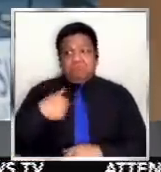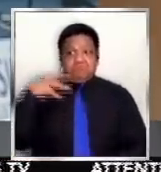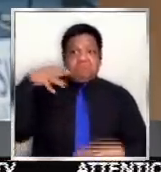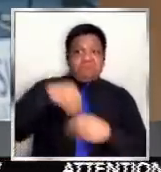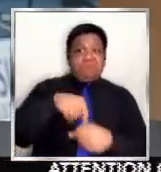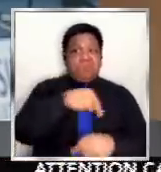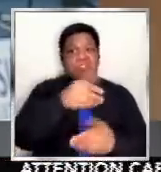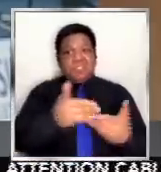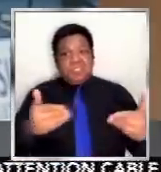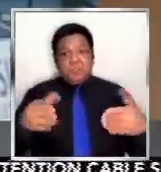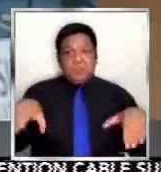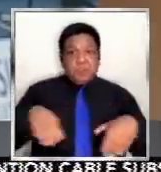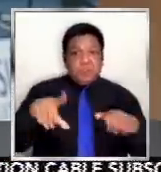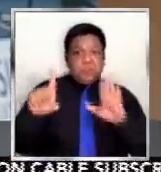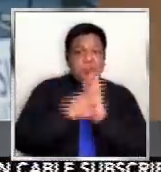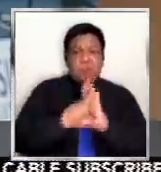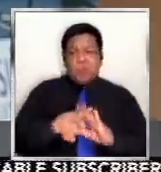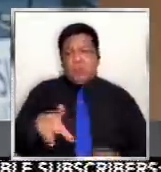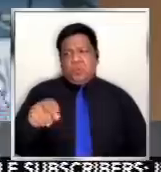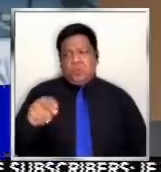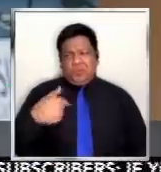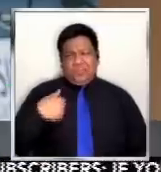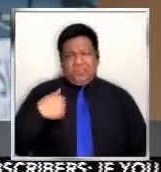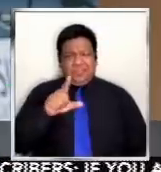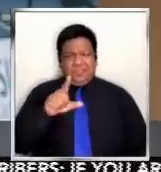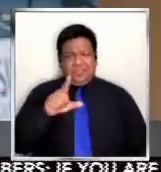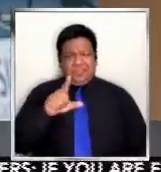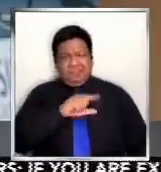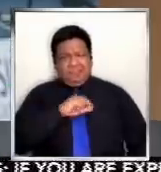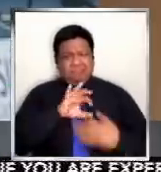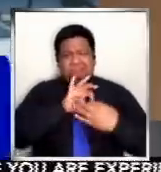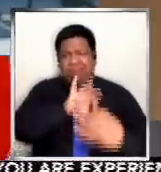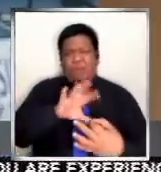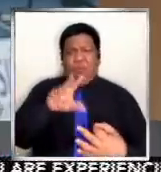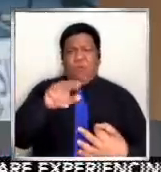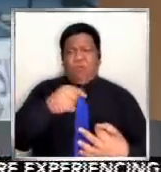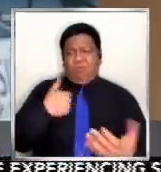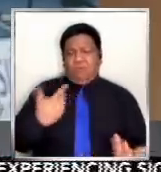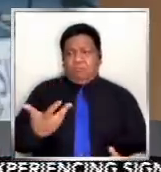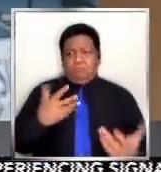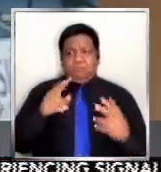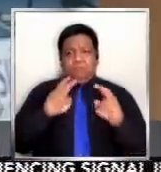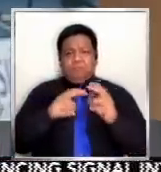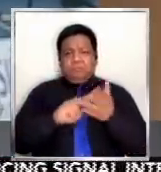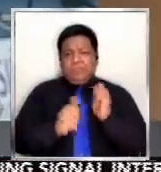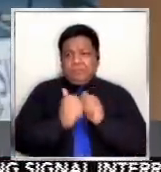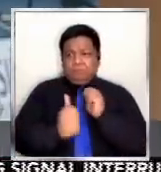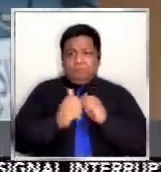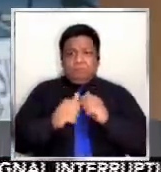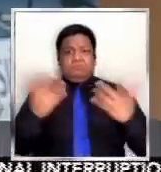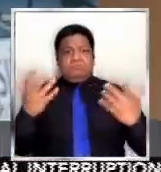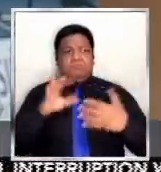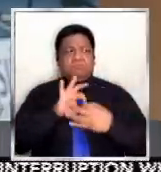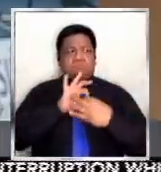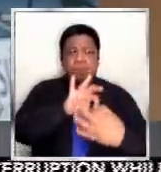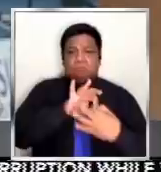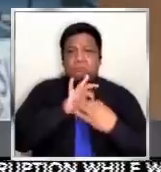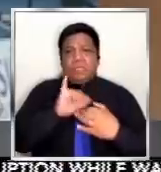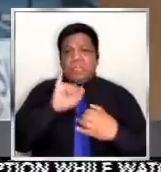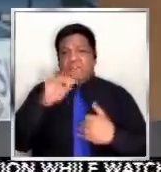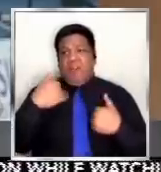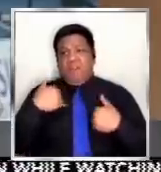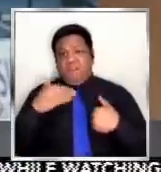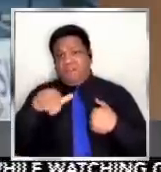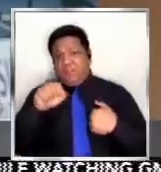if that is guilt by association, trial by publicity, this is the problem with red tagging. Kung meron silang kaso, kung meron silang ebidensya, there are